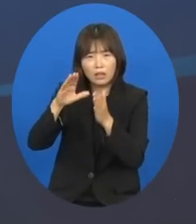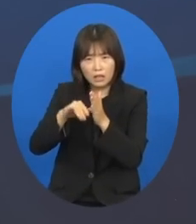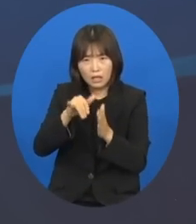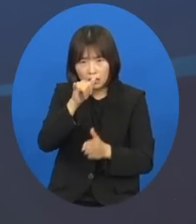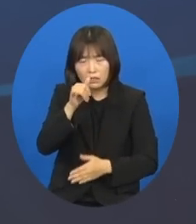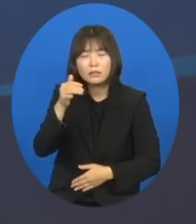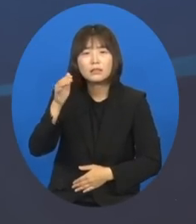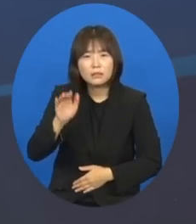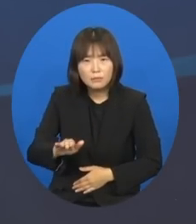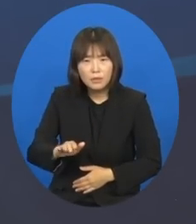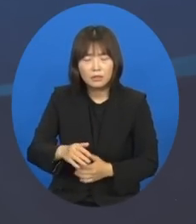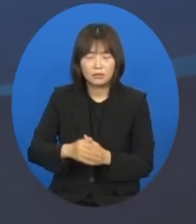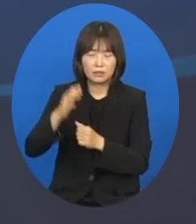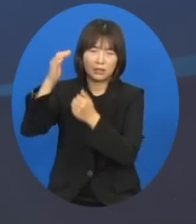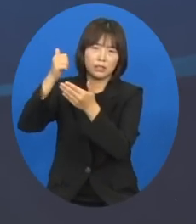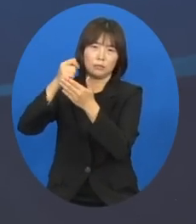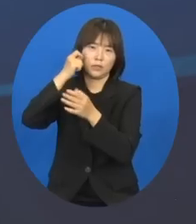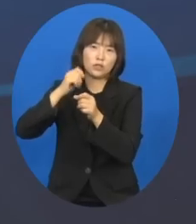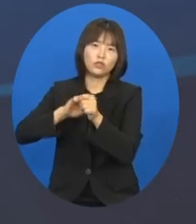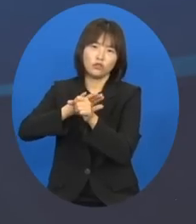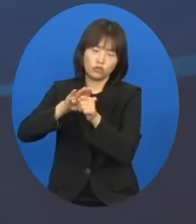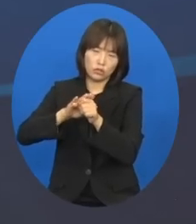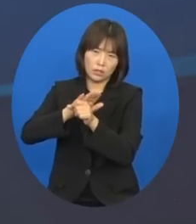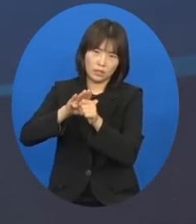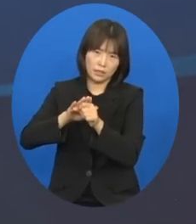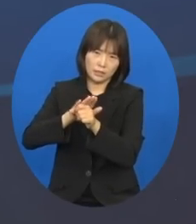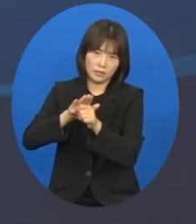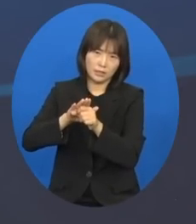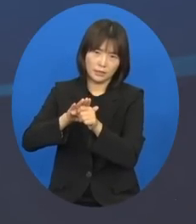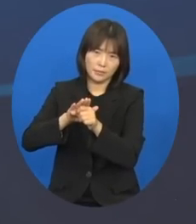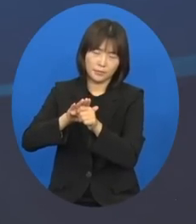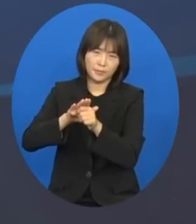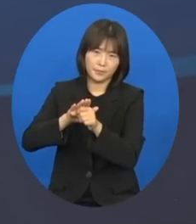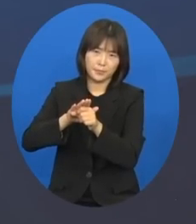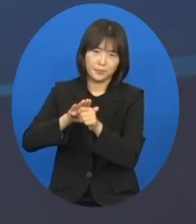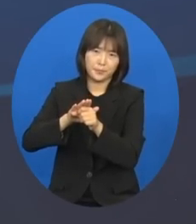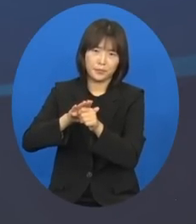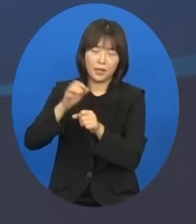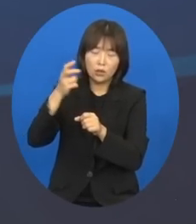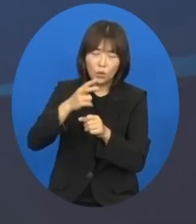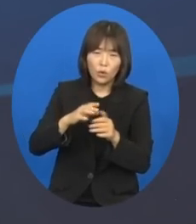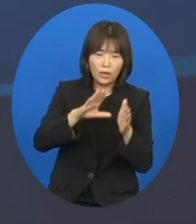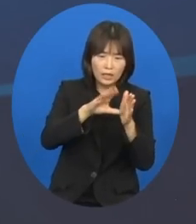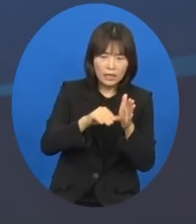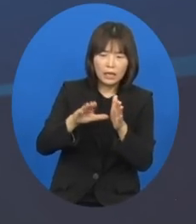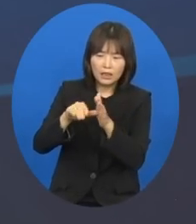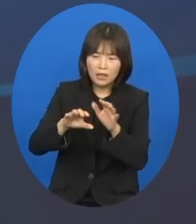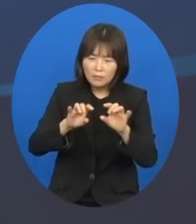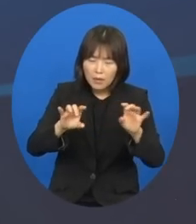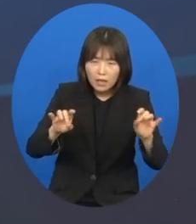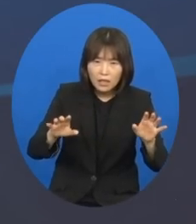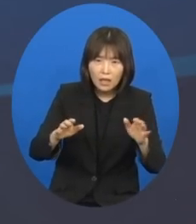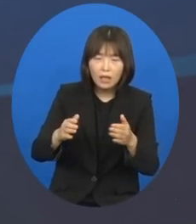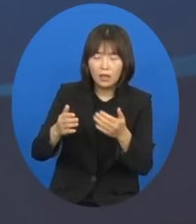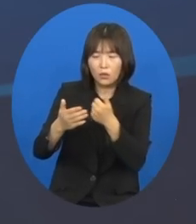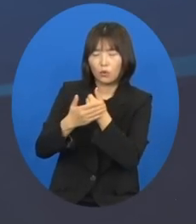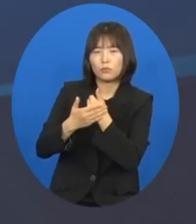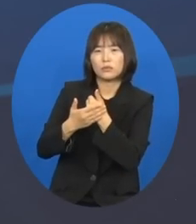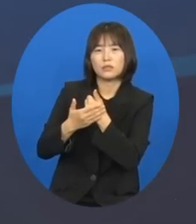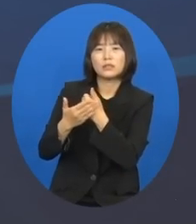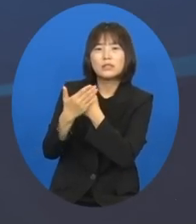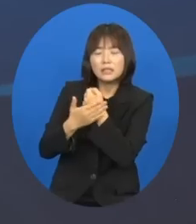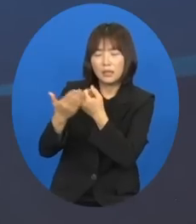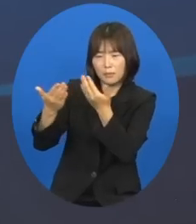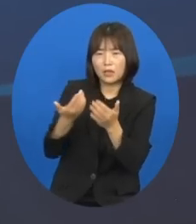그의 긍휼하심을 입고 때를 따라 돕는 은혜를 얻기 위하여 은혜의 보좌 앞으로 담대히 나가는 자에게는